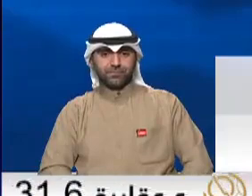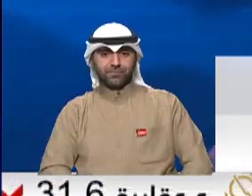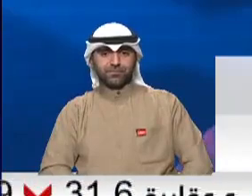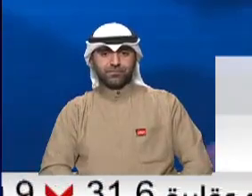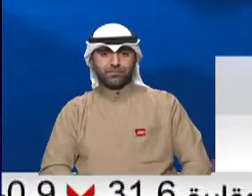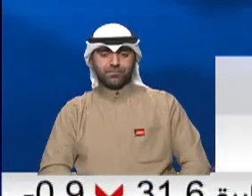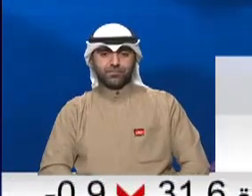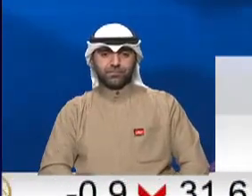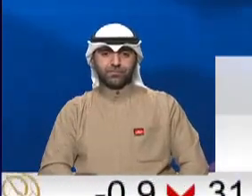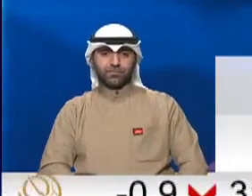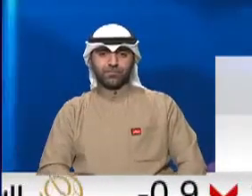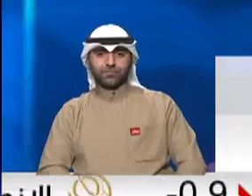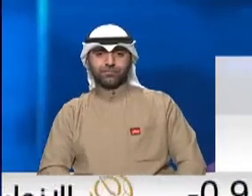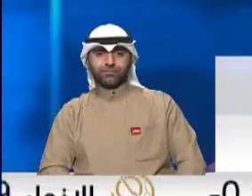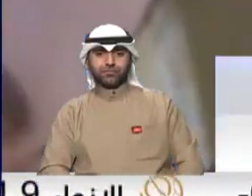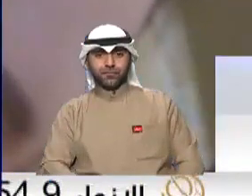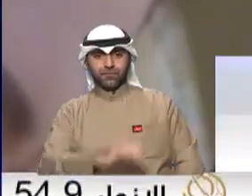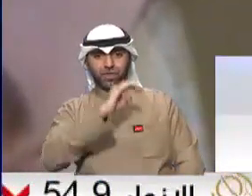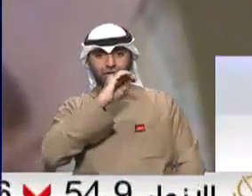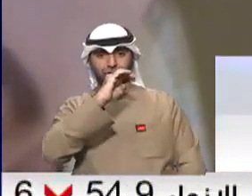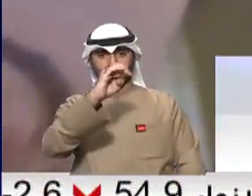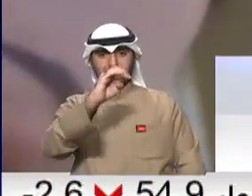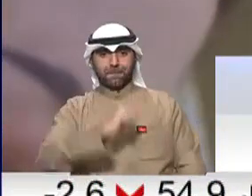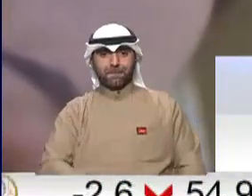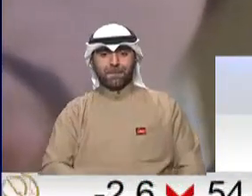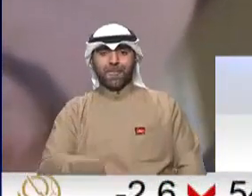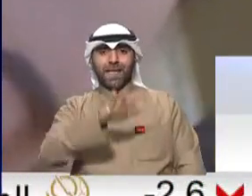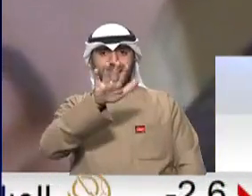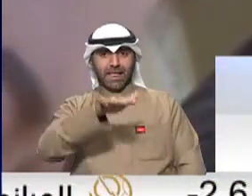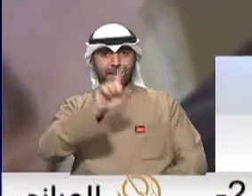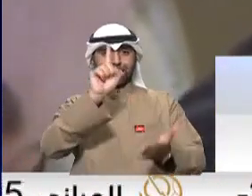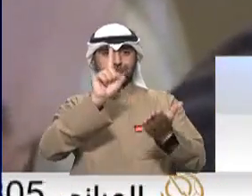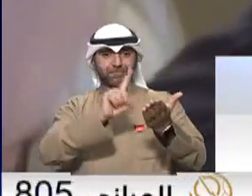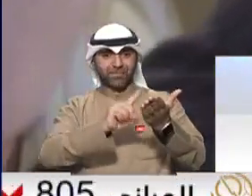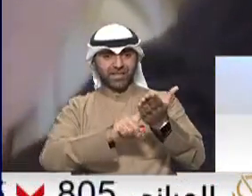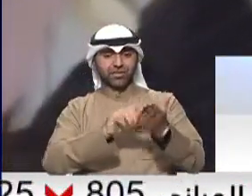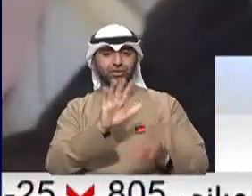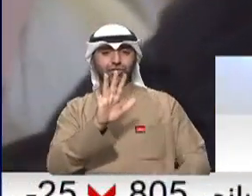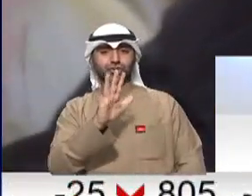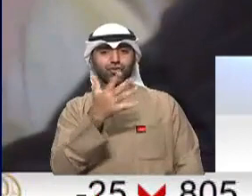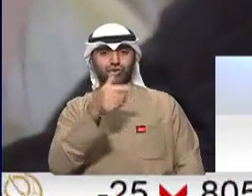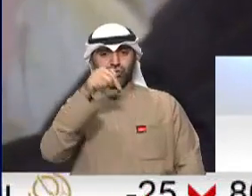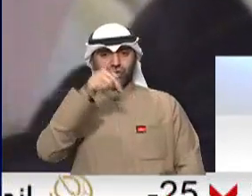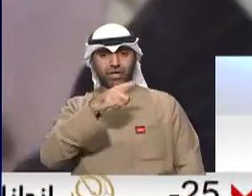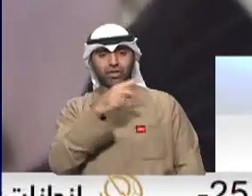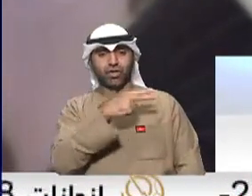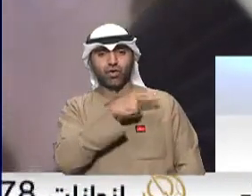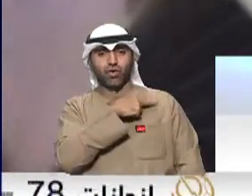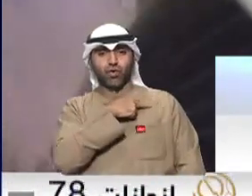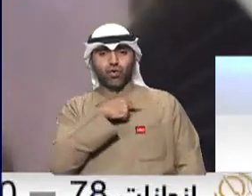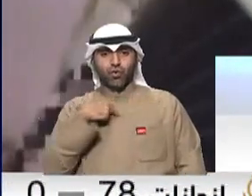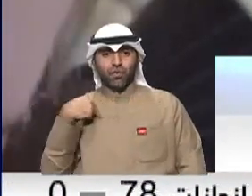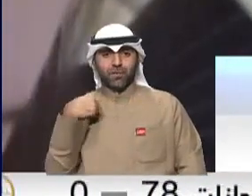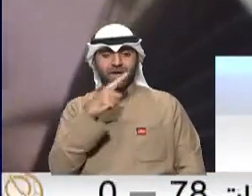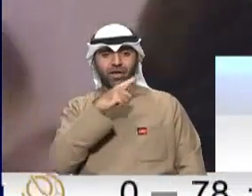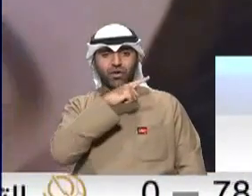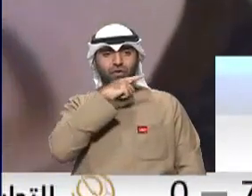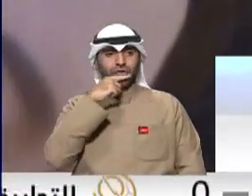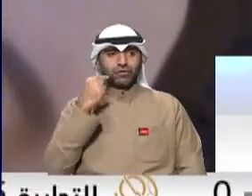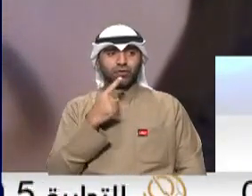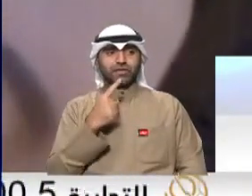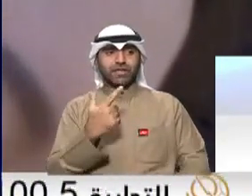في الواقع يعني هناك سردية روسية تتحدث عن عالم متعدد